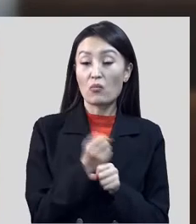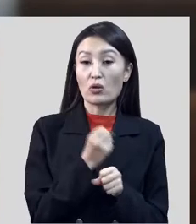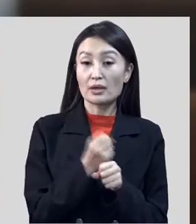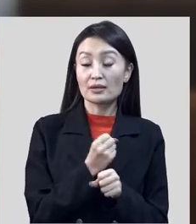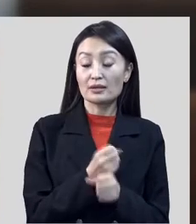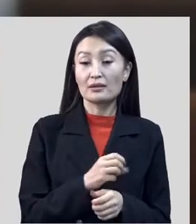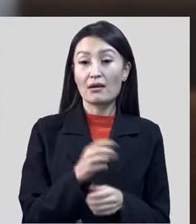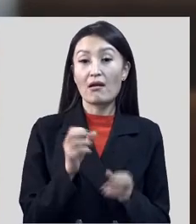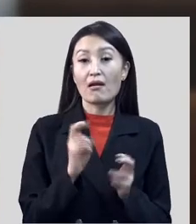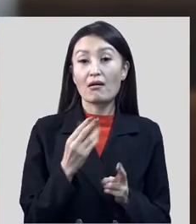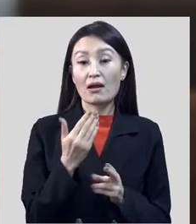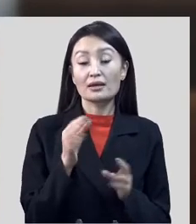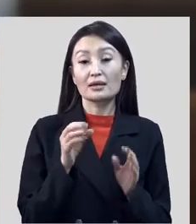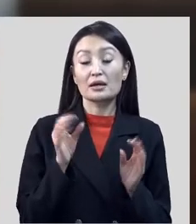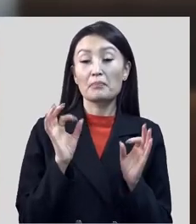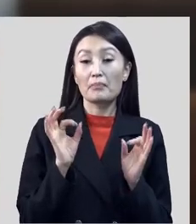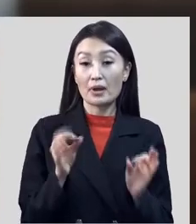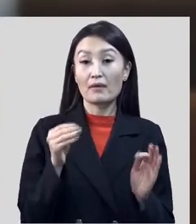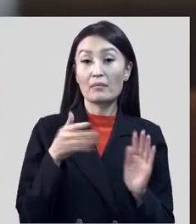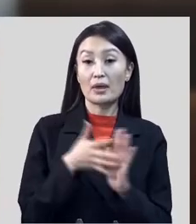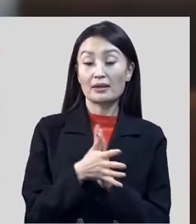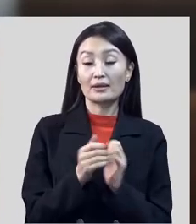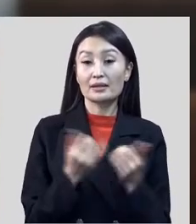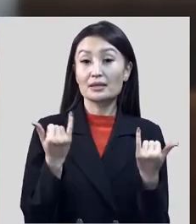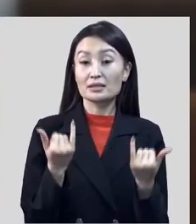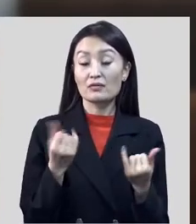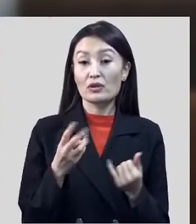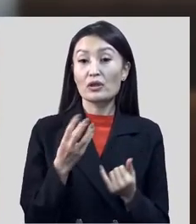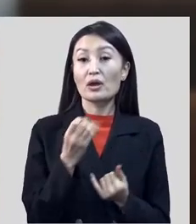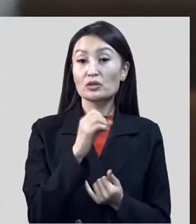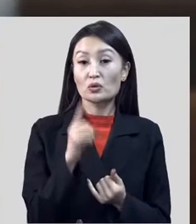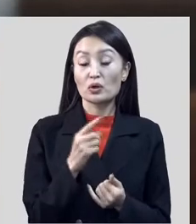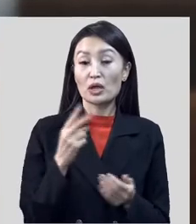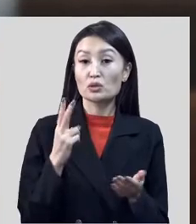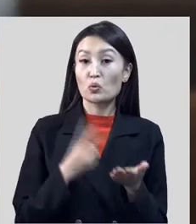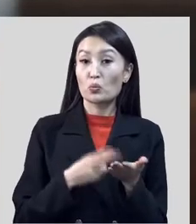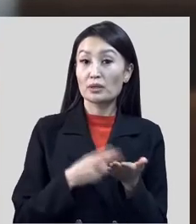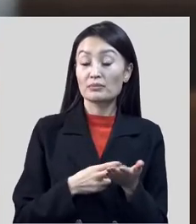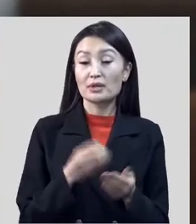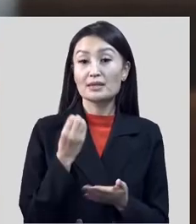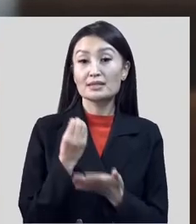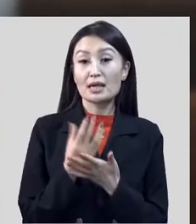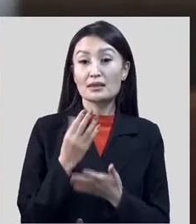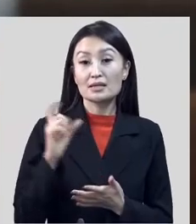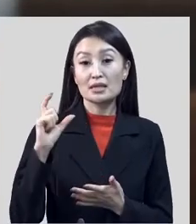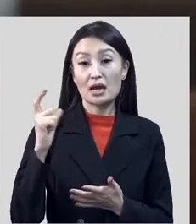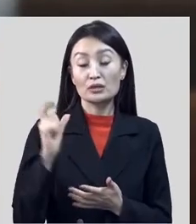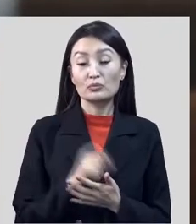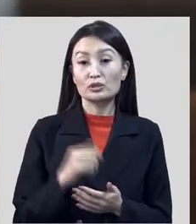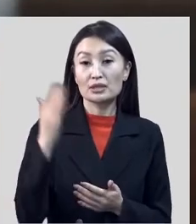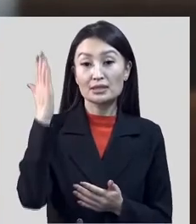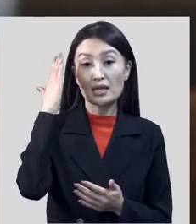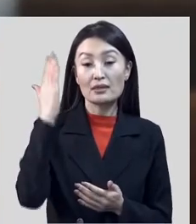как их разумно потратить сегодня мы ещё раз убедимся в ценности экономических знаний